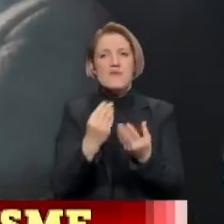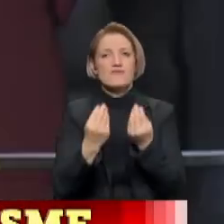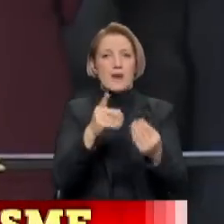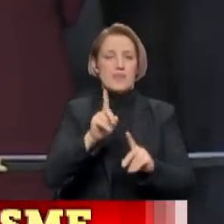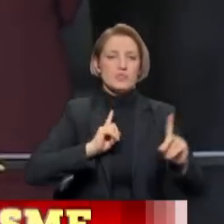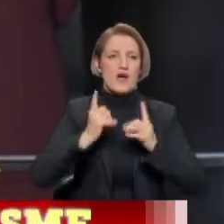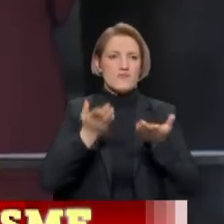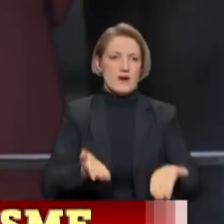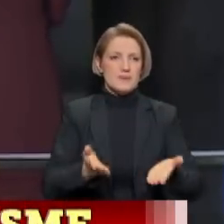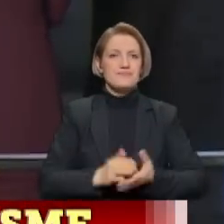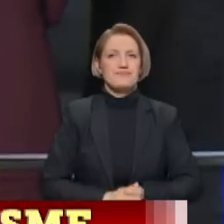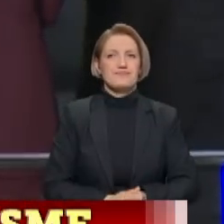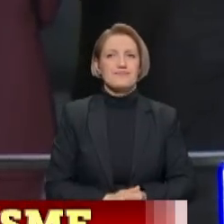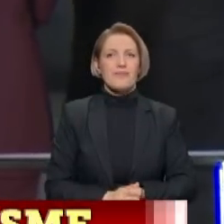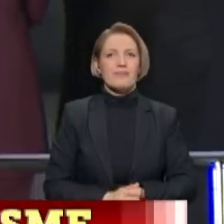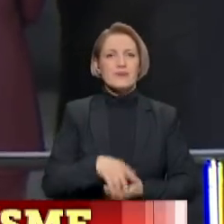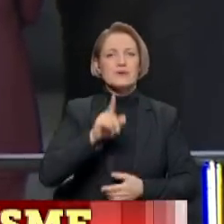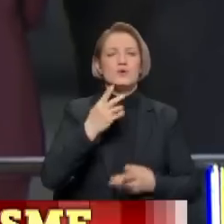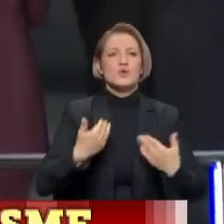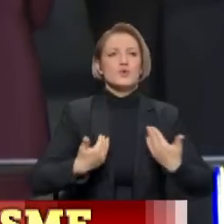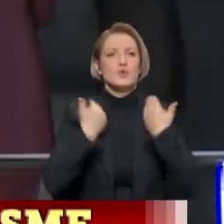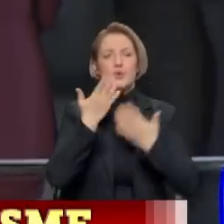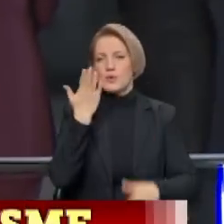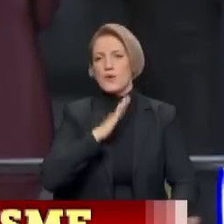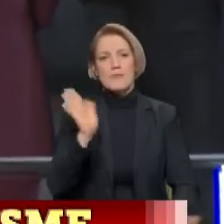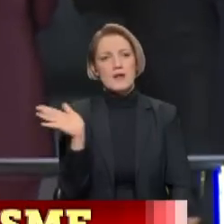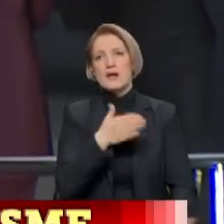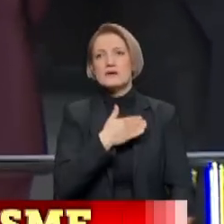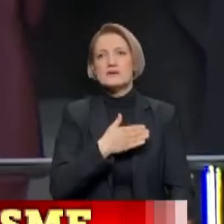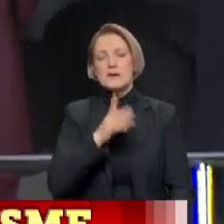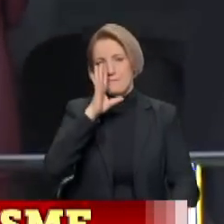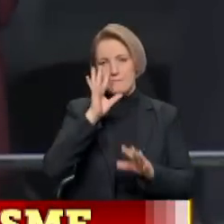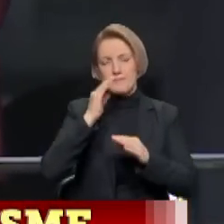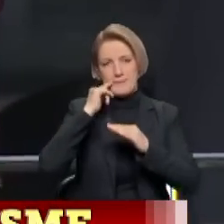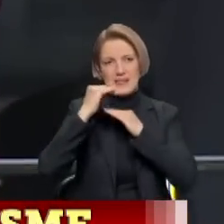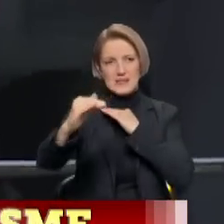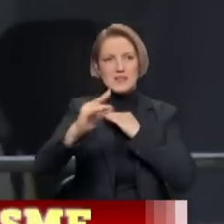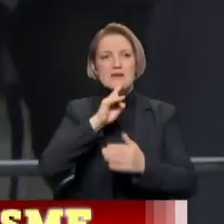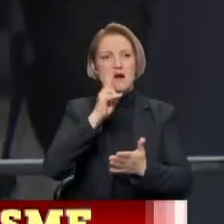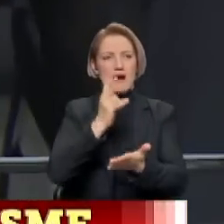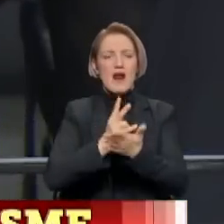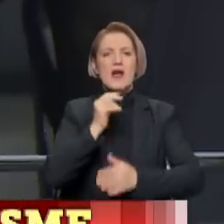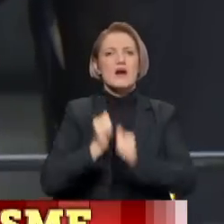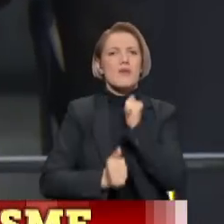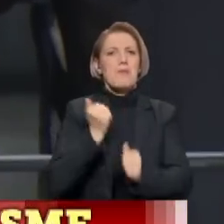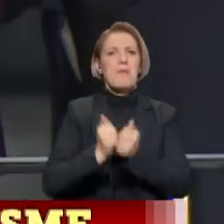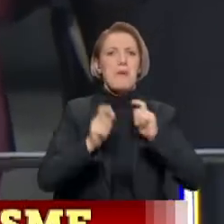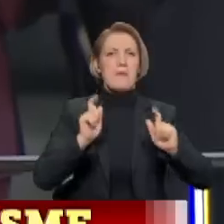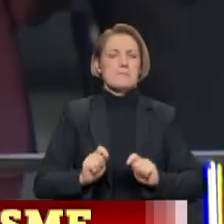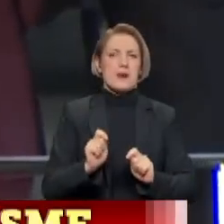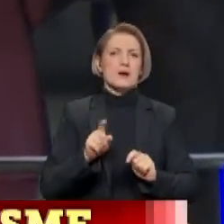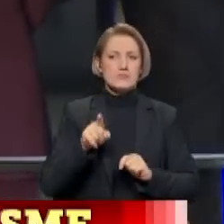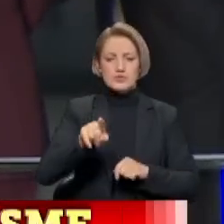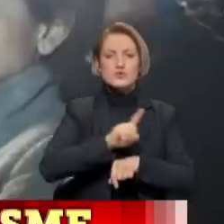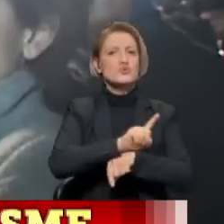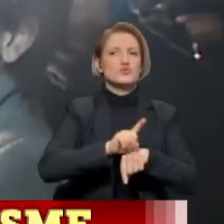bir davadır. Hukuku yok sayarak, millet iradesiyle kavga ederek